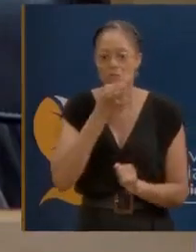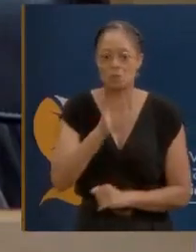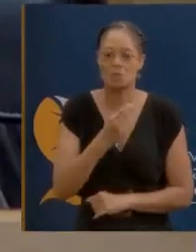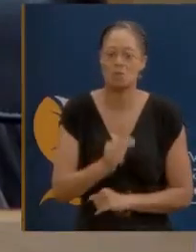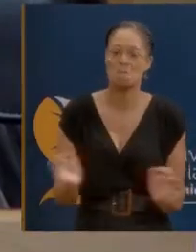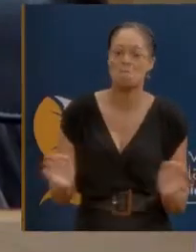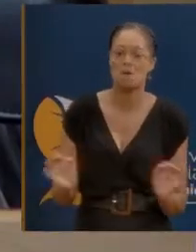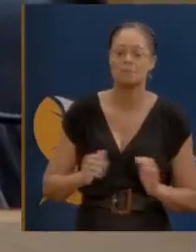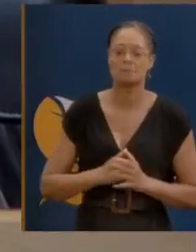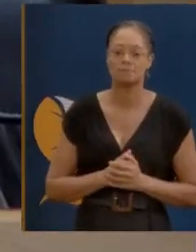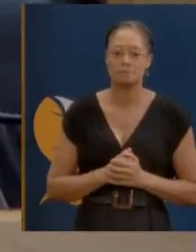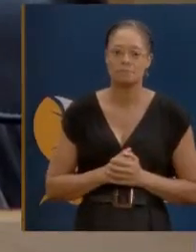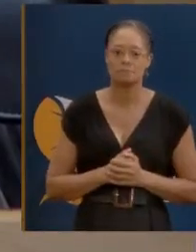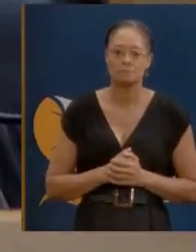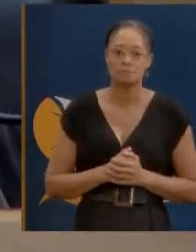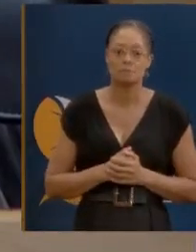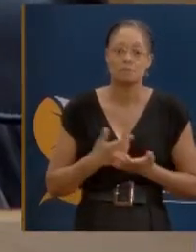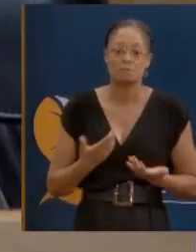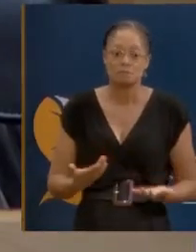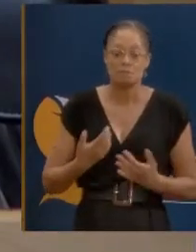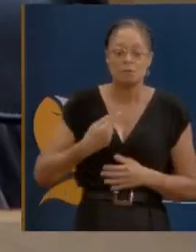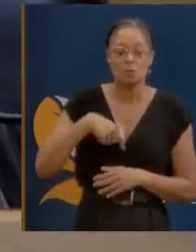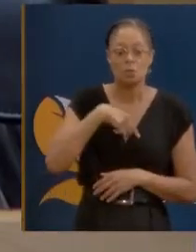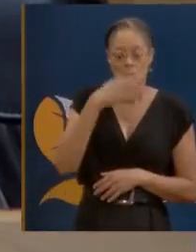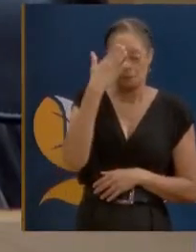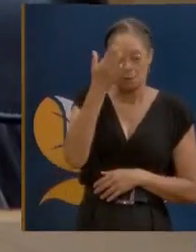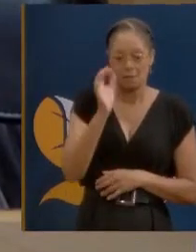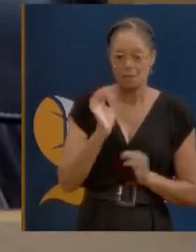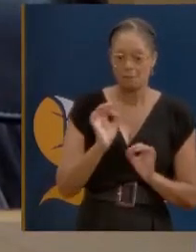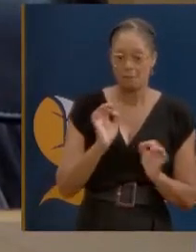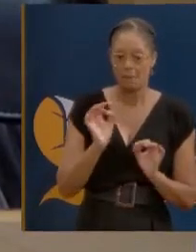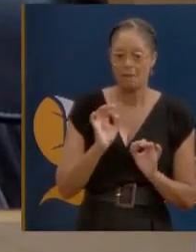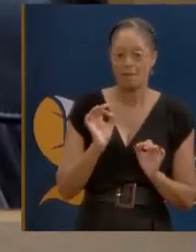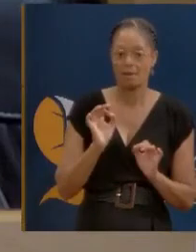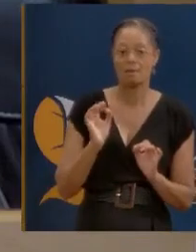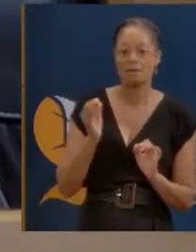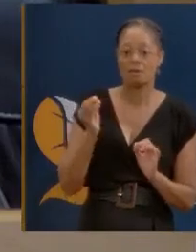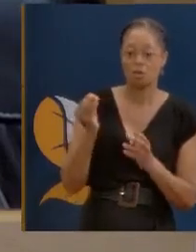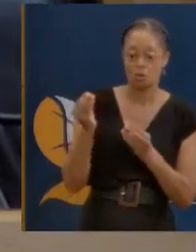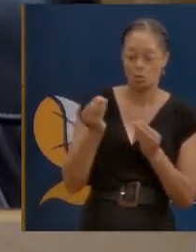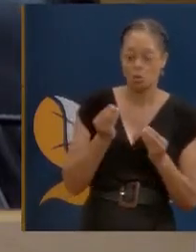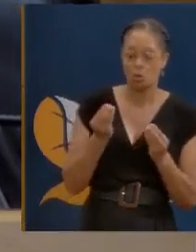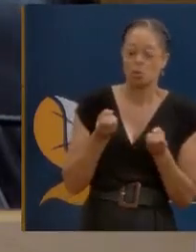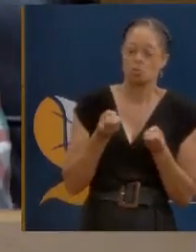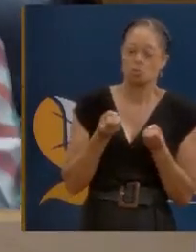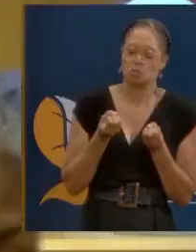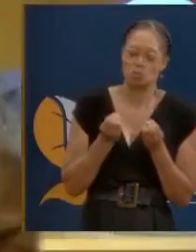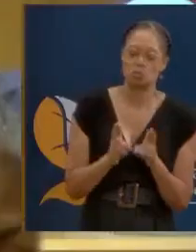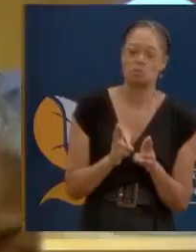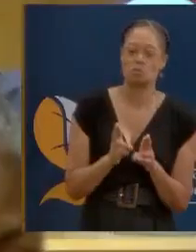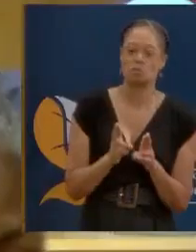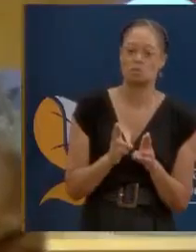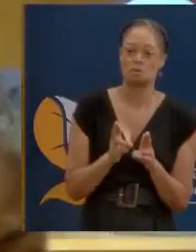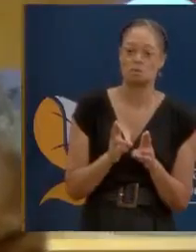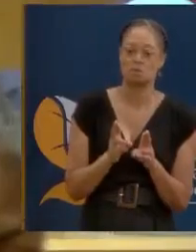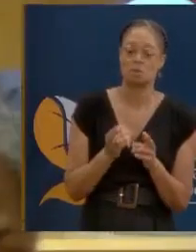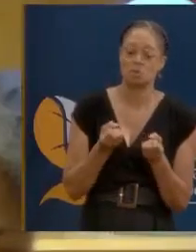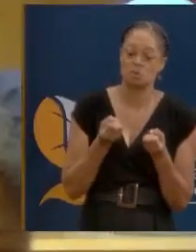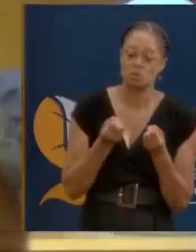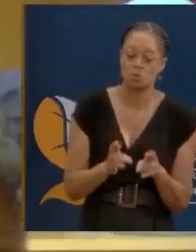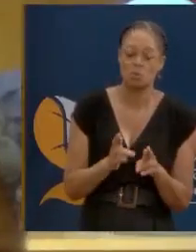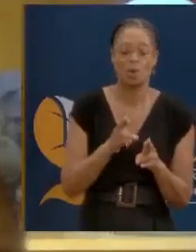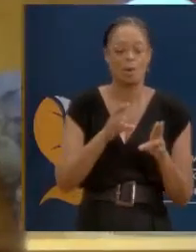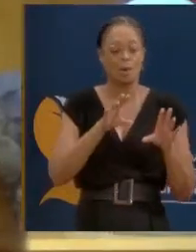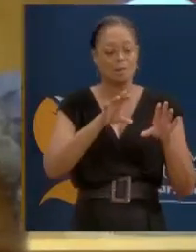tant que nous n'aurons pas la garantie que les décisions que nous prenons ici vont